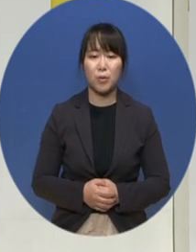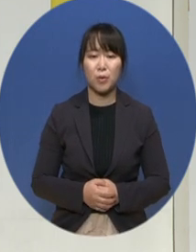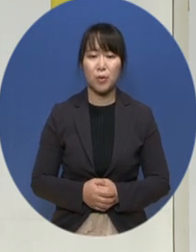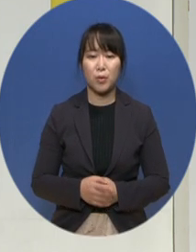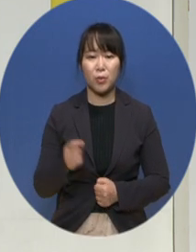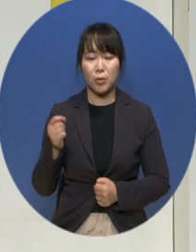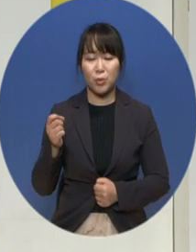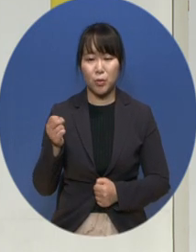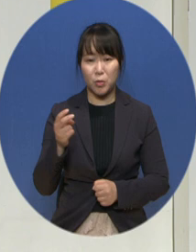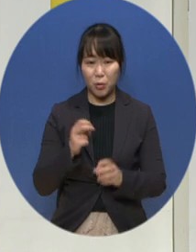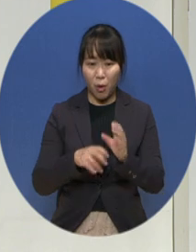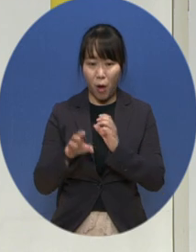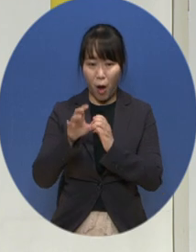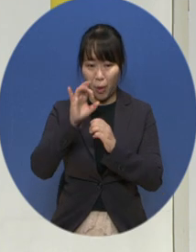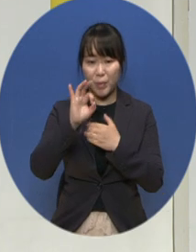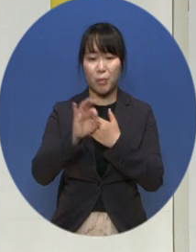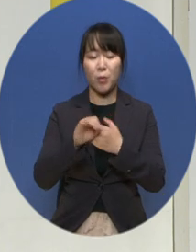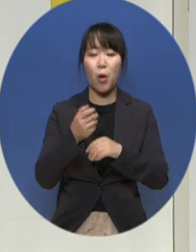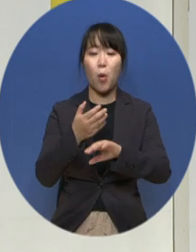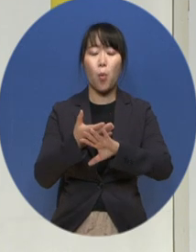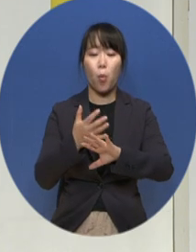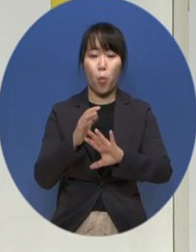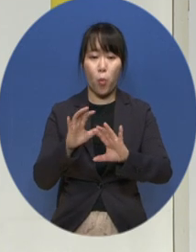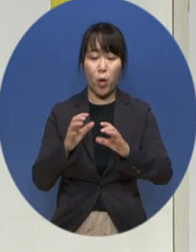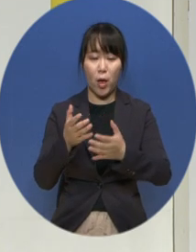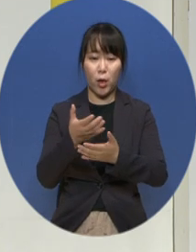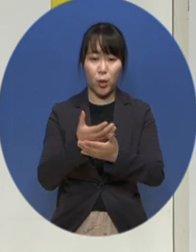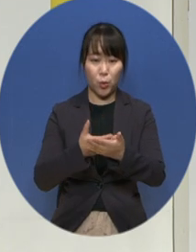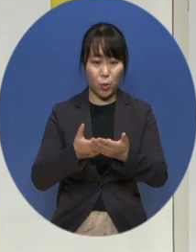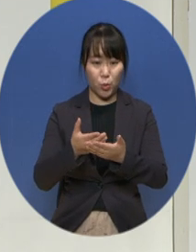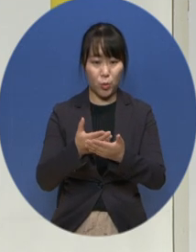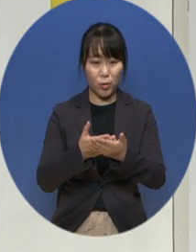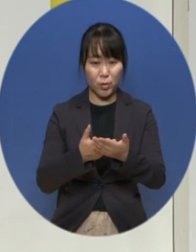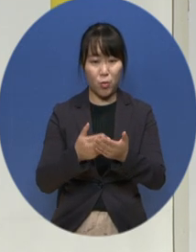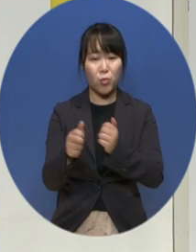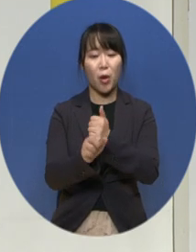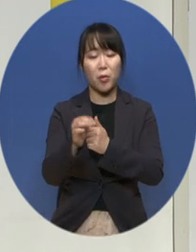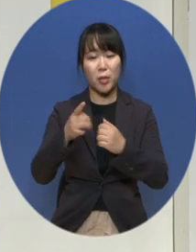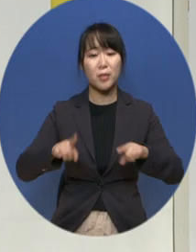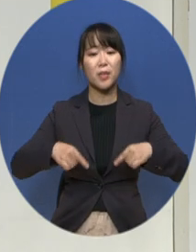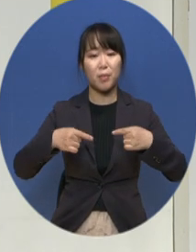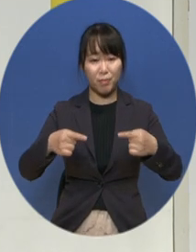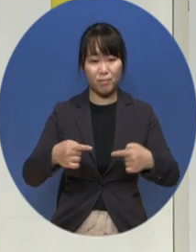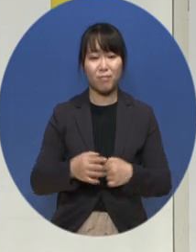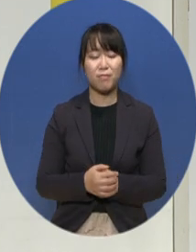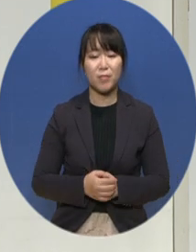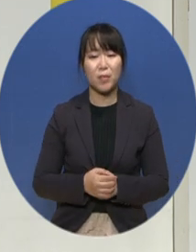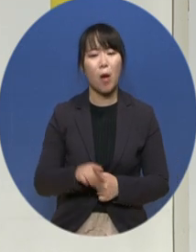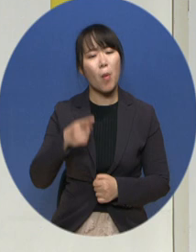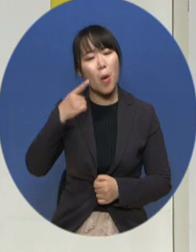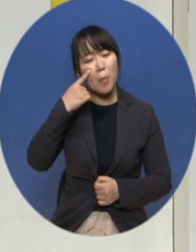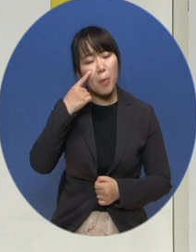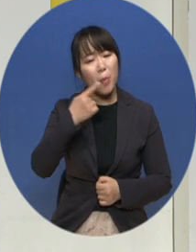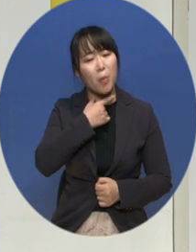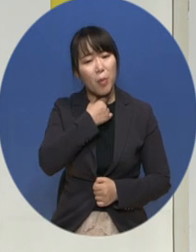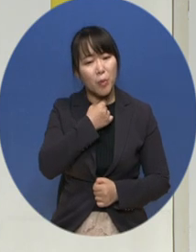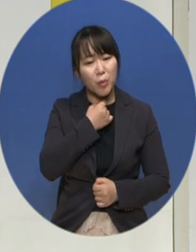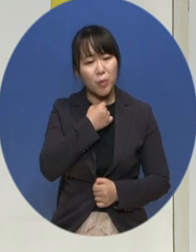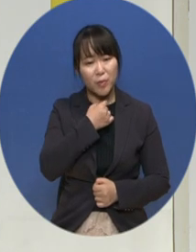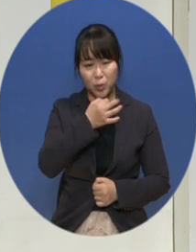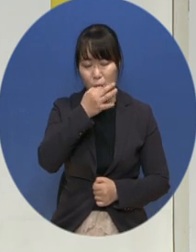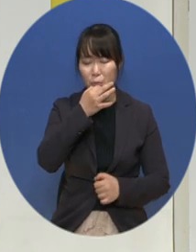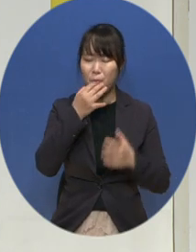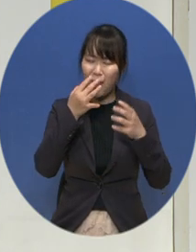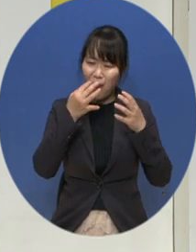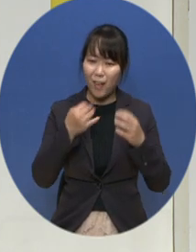되면 외국 외교 통상 4 위원회를 참여합니다 예 거기도 좀 하고 싶고 예 욕심이